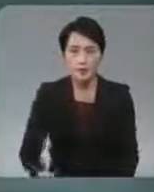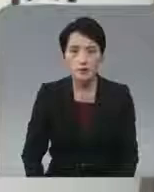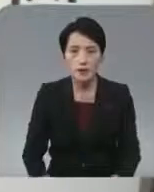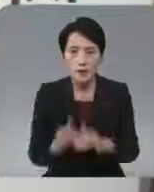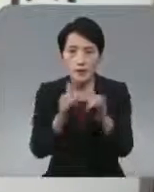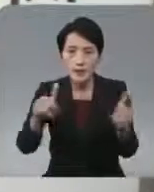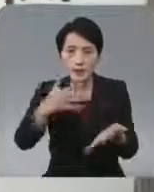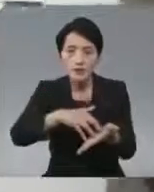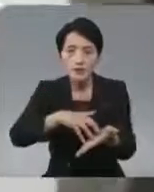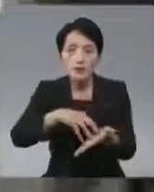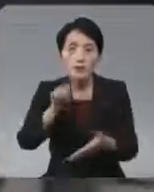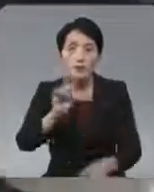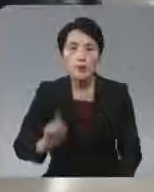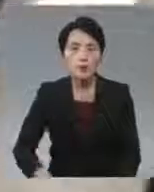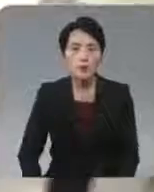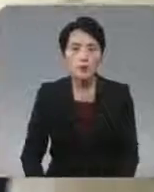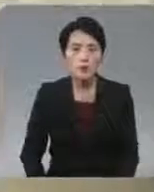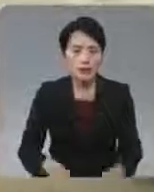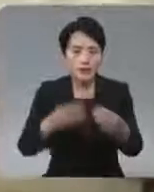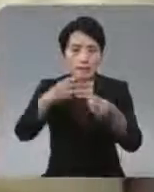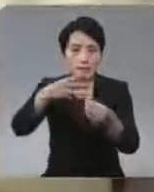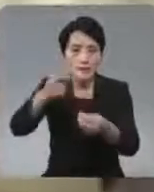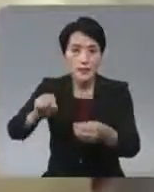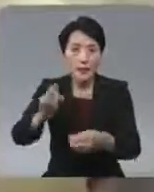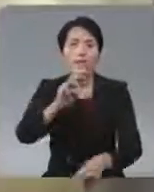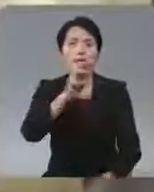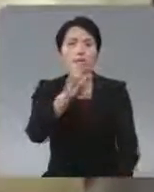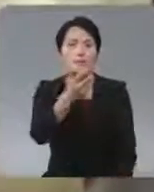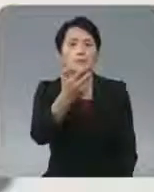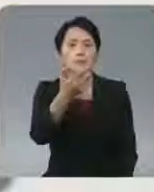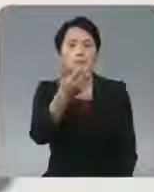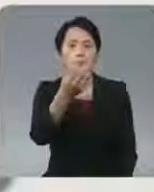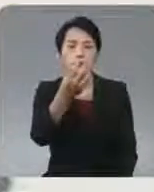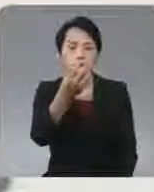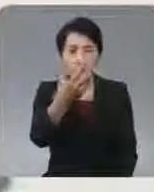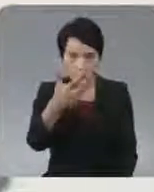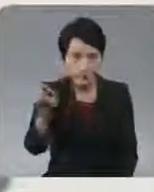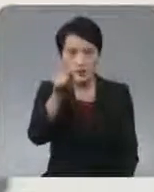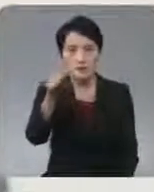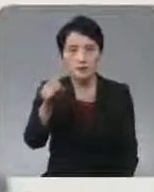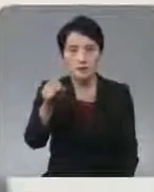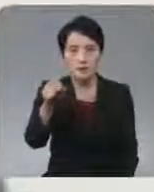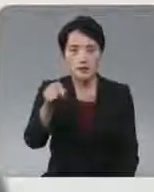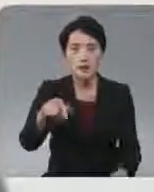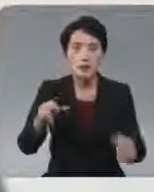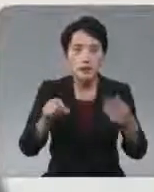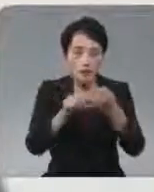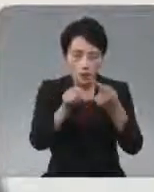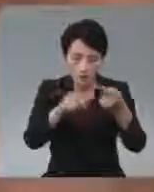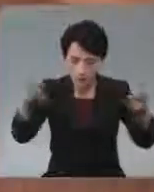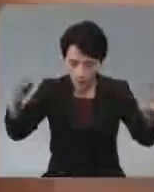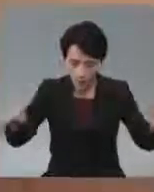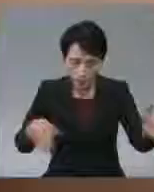pflege krankenhaus in quanzhou wurde der erste todesfall aufgrund der omicron infektion in südkorea gemeldet